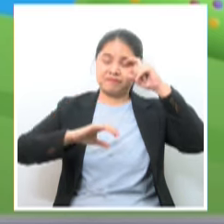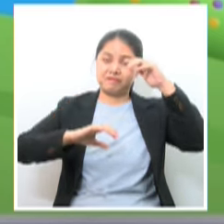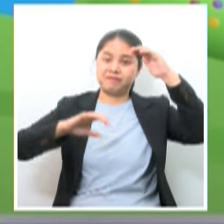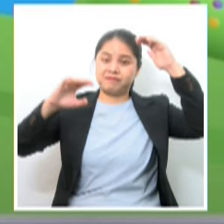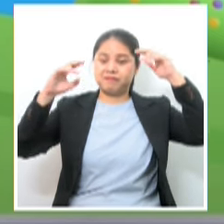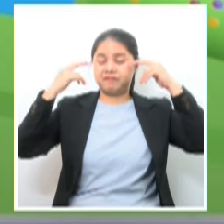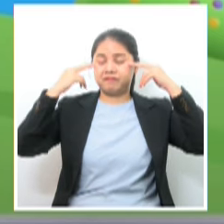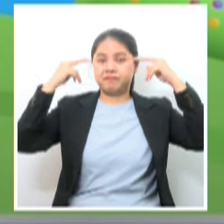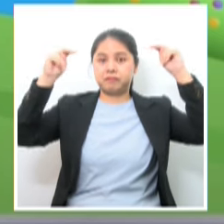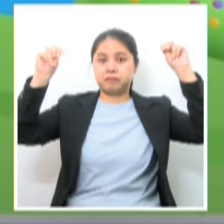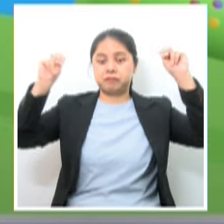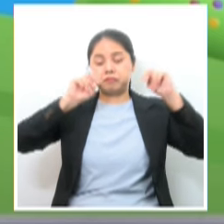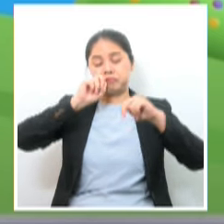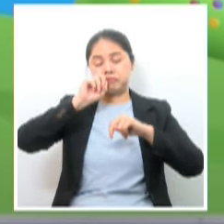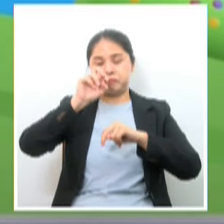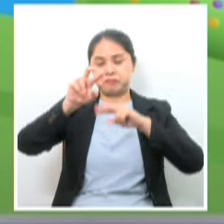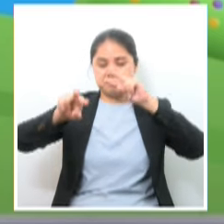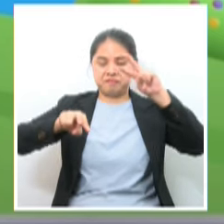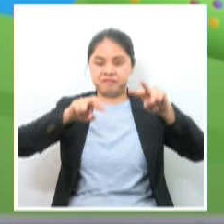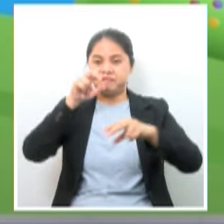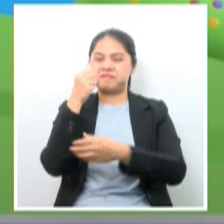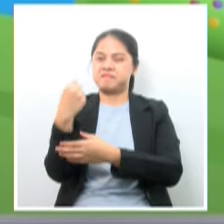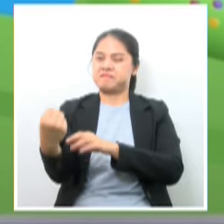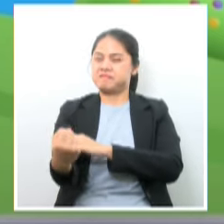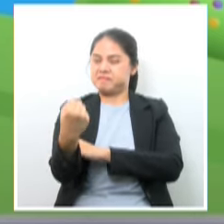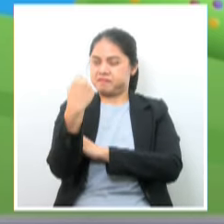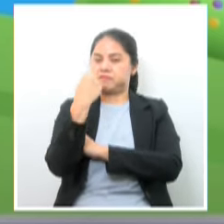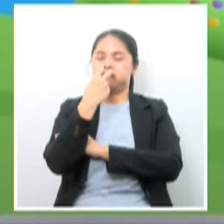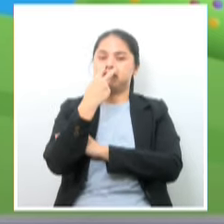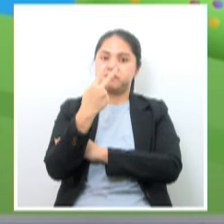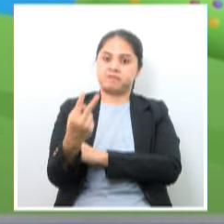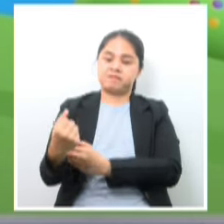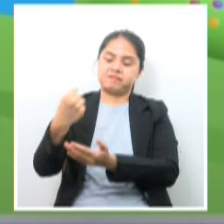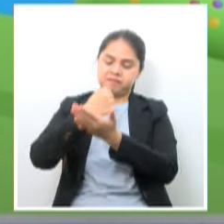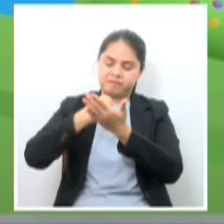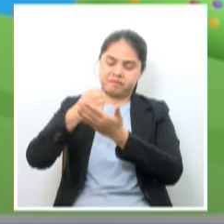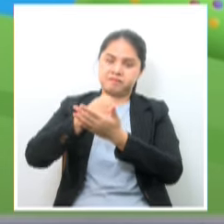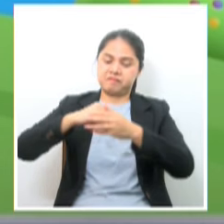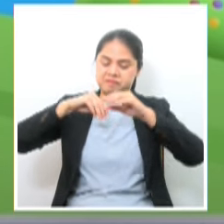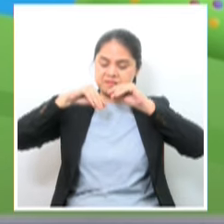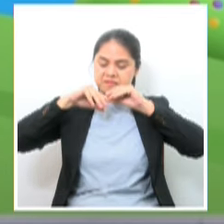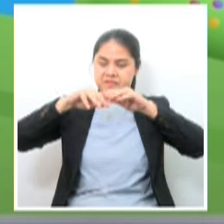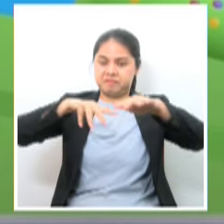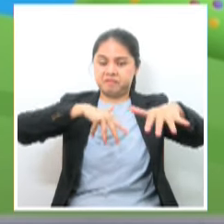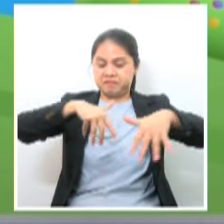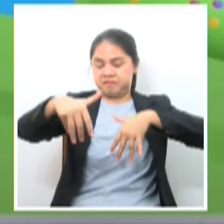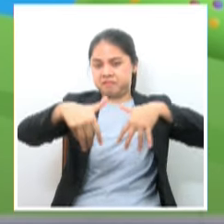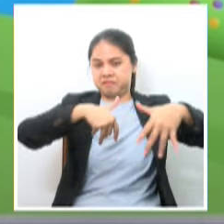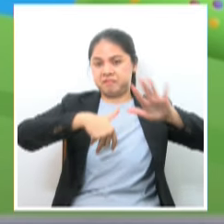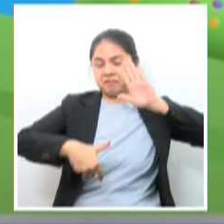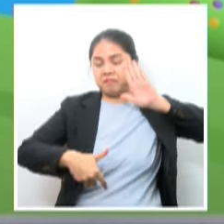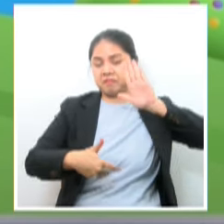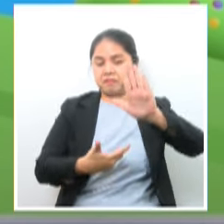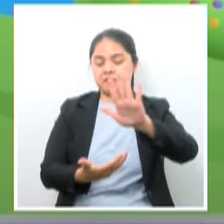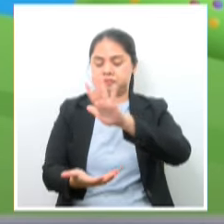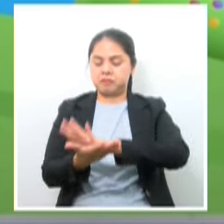าศแล้วว่าเราจะเข้มงวดกวดขันดูแลเรื่องยาเสพติดนะครับไม่ให้เข้ามาในระบาดในชุมชนและก็ในโรงเรียนนะครับ